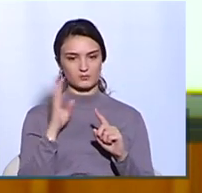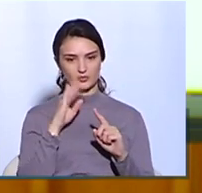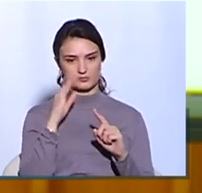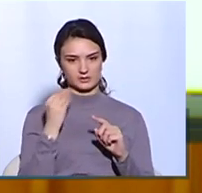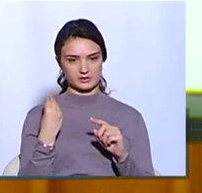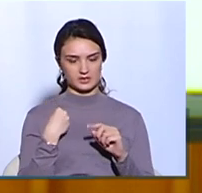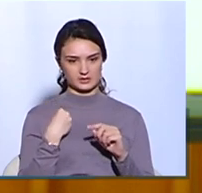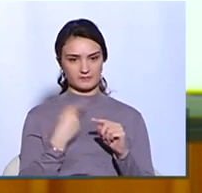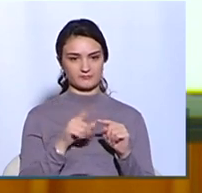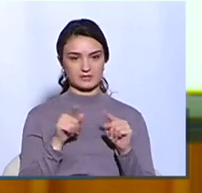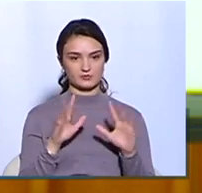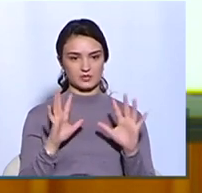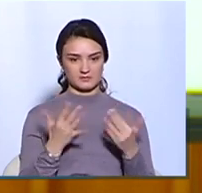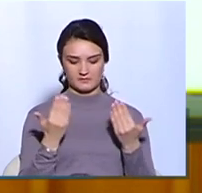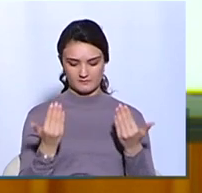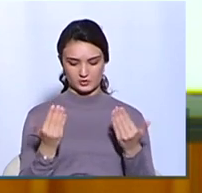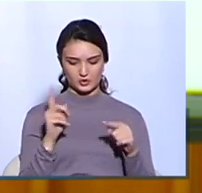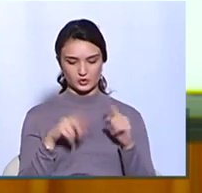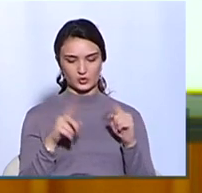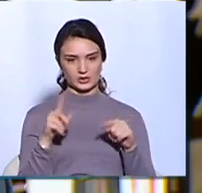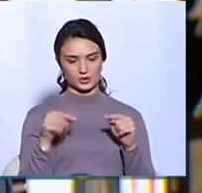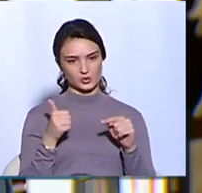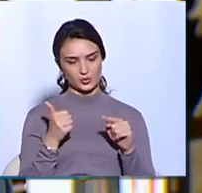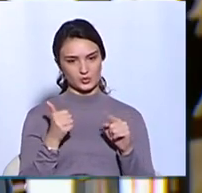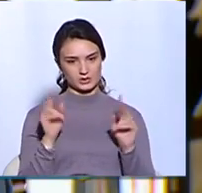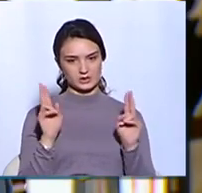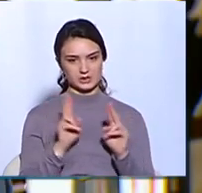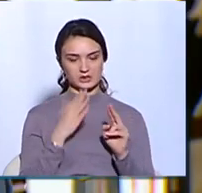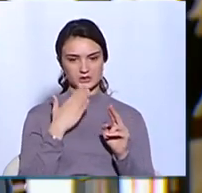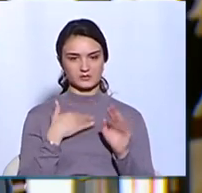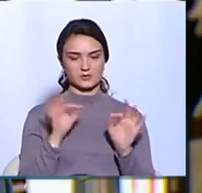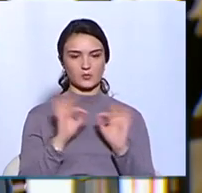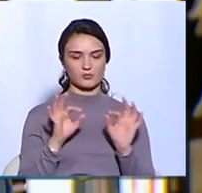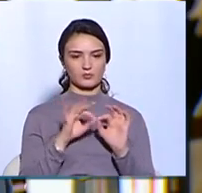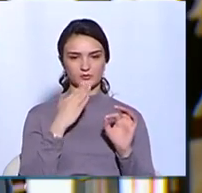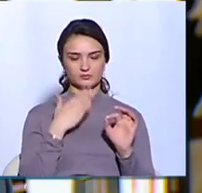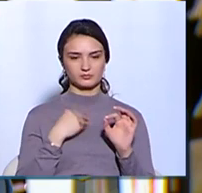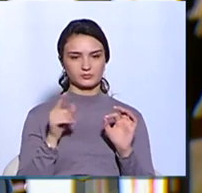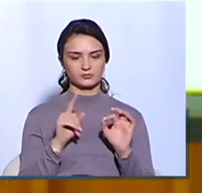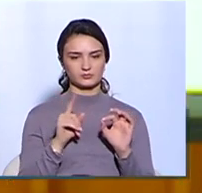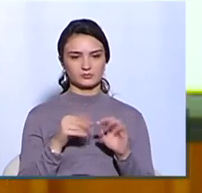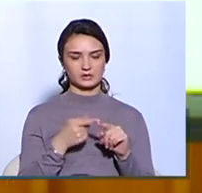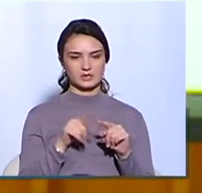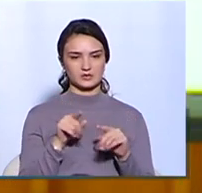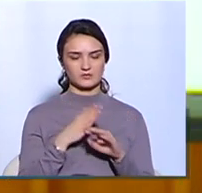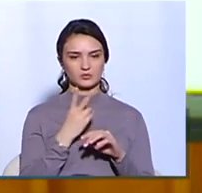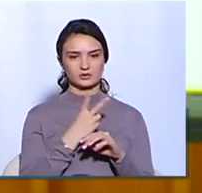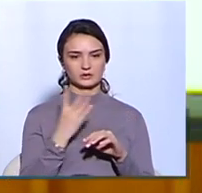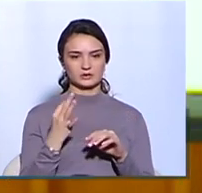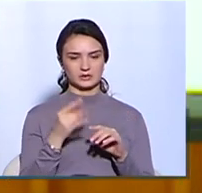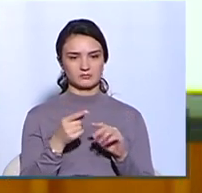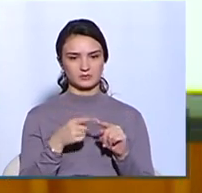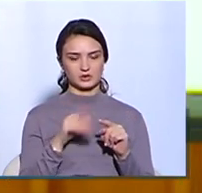მშობლისგან. იმ შემთხვევაში, ახლა ზოგიერთი როგორც წესი, ახლა საუბრობენ ხოლმე, რომ და ეს გვაქვს 23